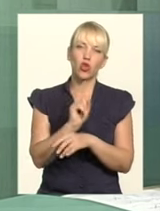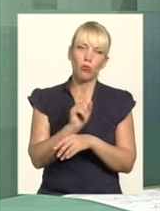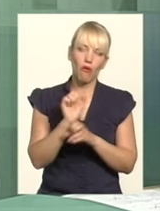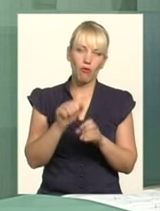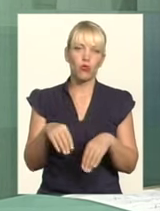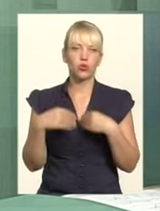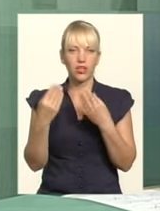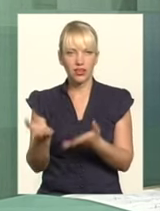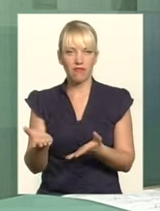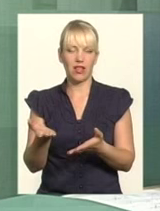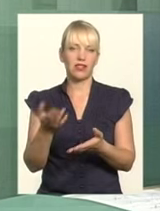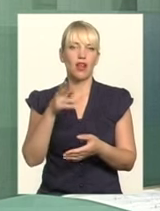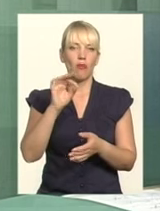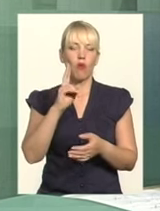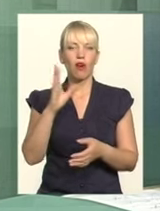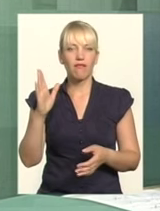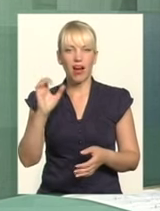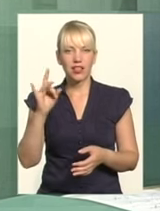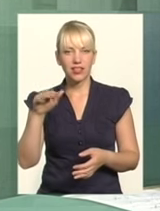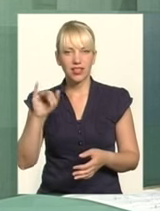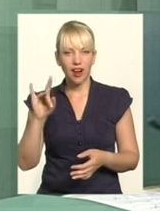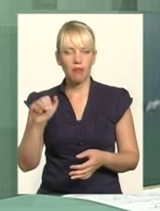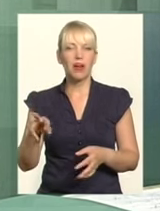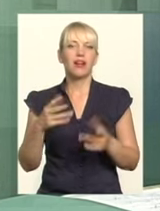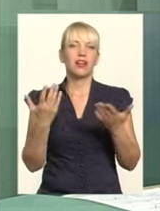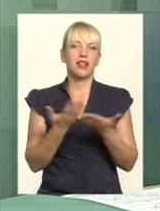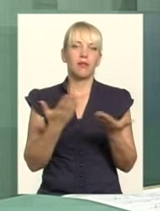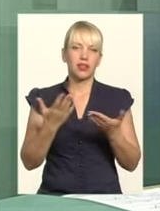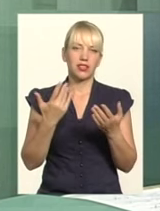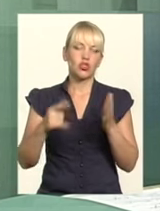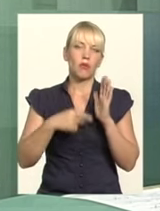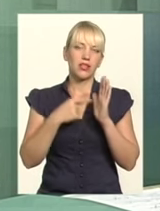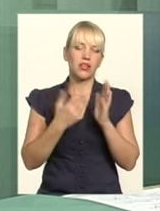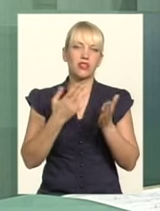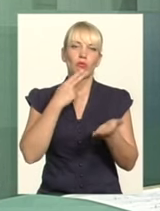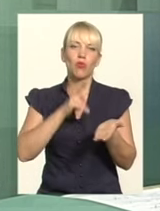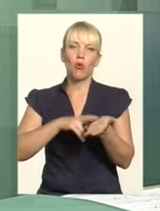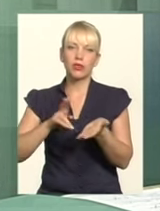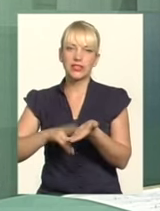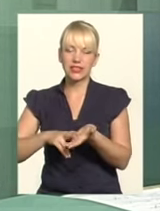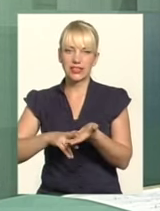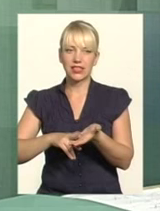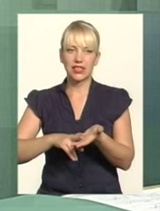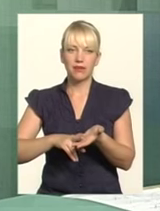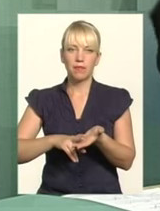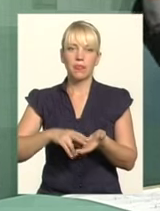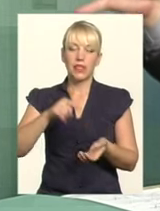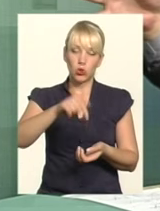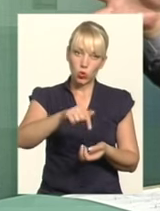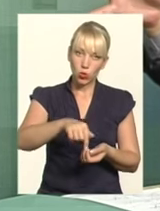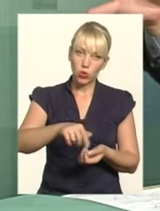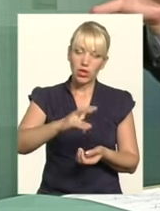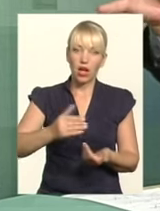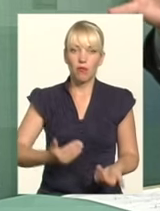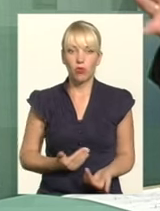можуть надавати по квартирах. Це питання, якщо, наприклад, прописані значить, в даному місці, а проживають в